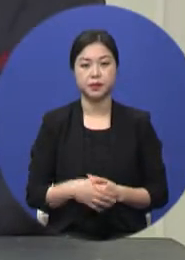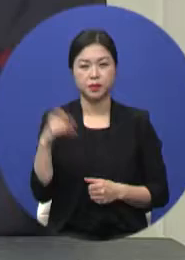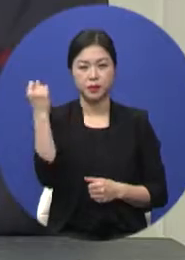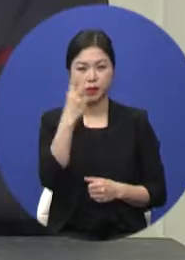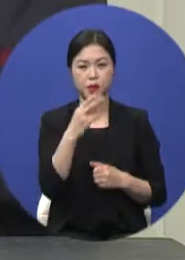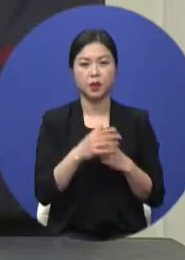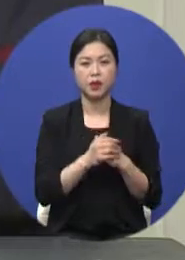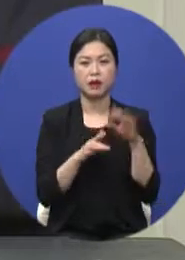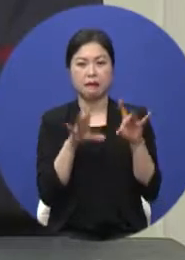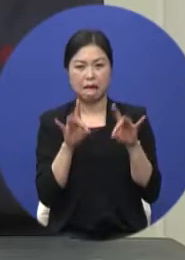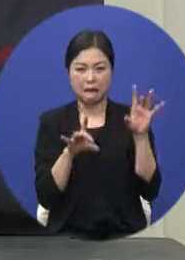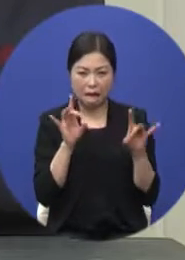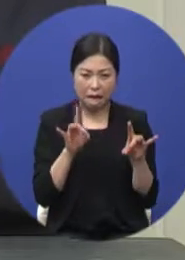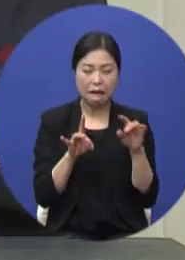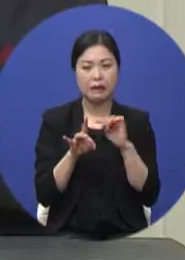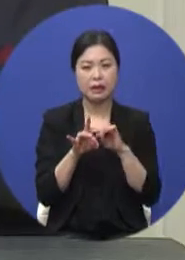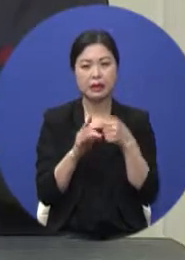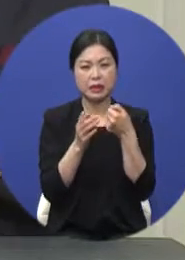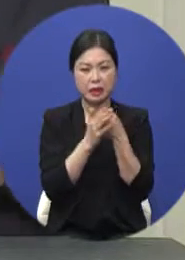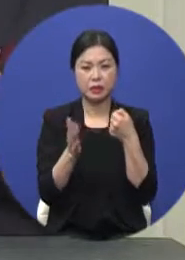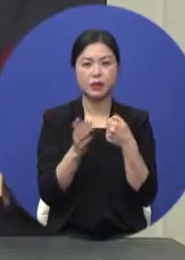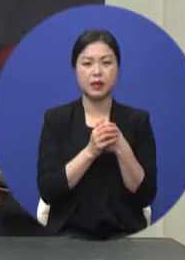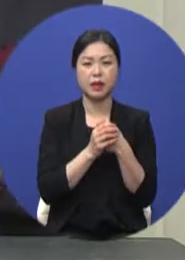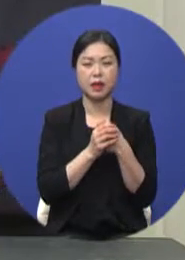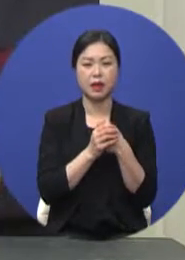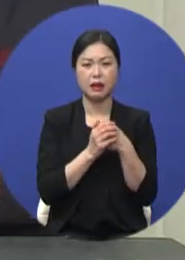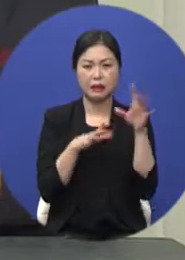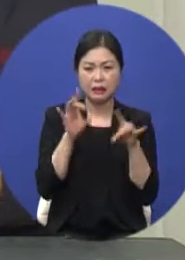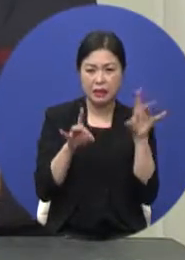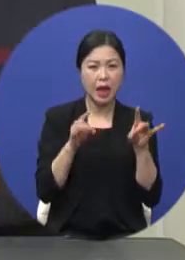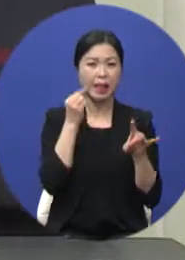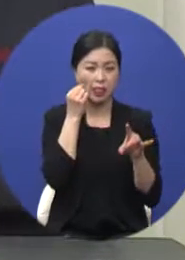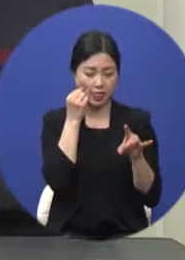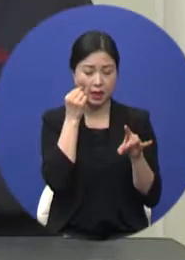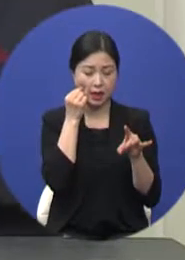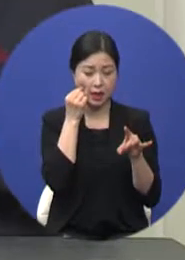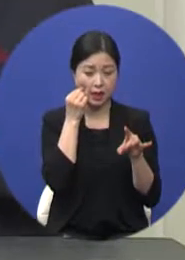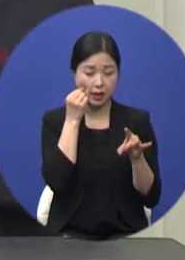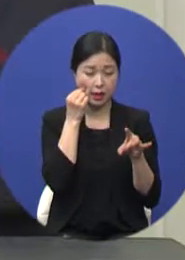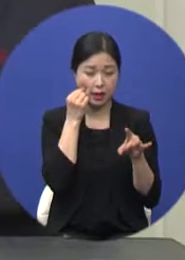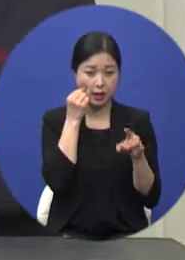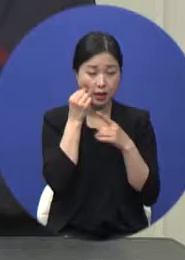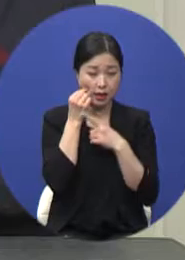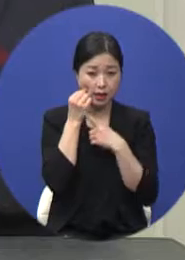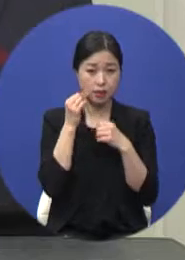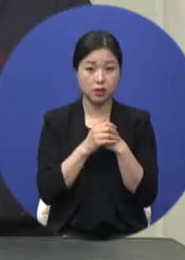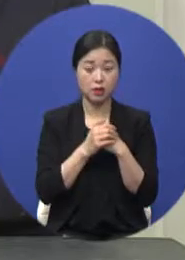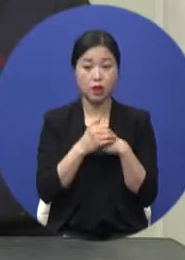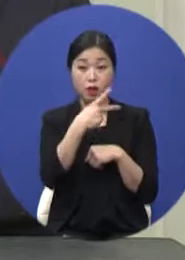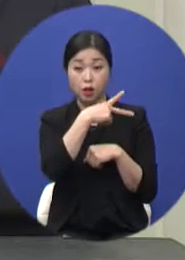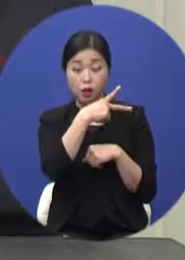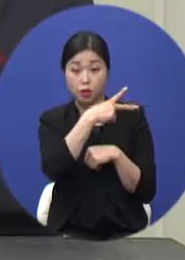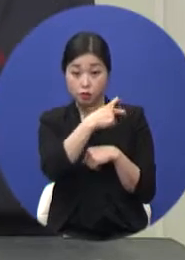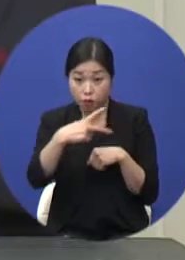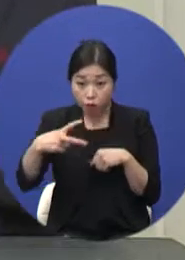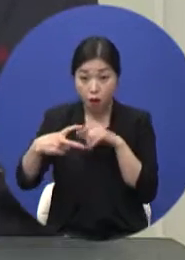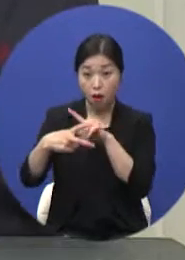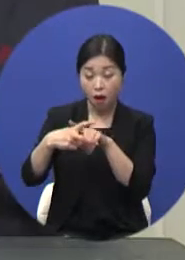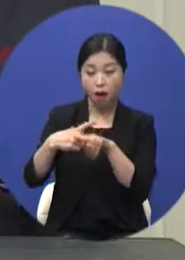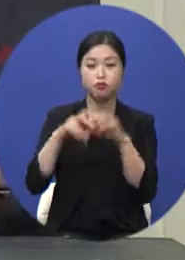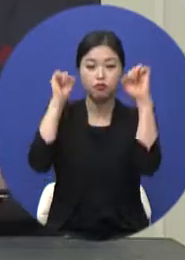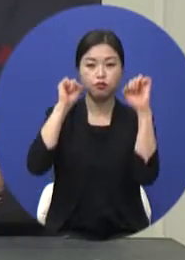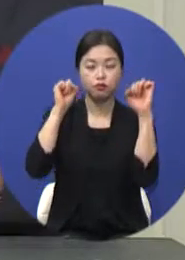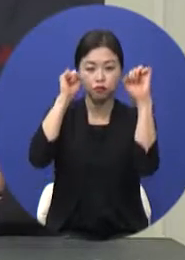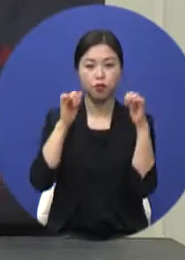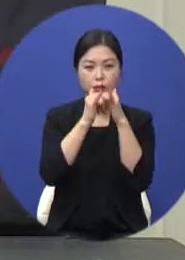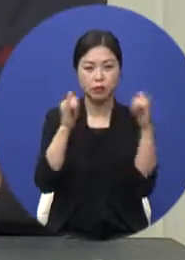습하니까 제일 중요한 건 건조시켜야 돼요. 밑에 갖다가 그냥 축축하고 특히 이제 수영 다니는 환자분들이 질염이 많이 걸리는데 그 이유가